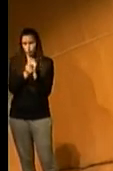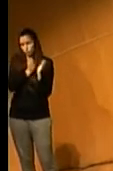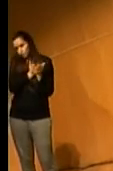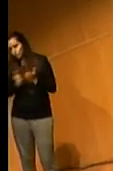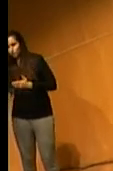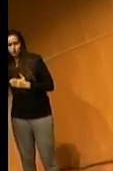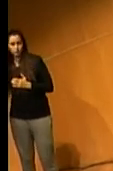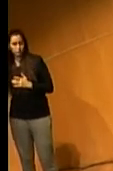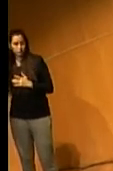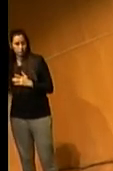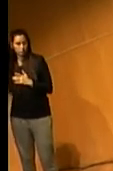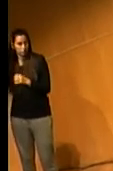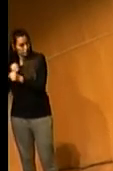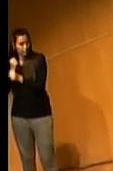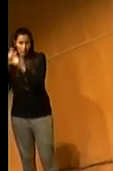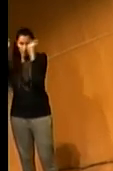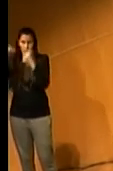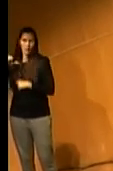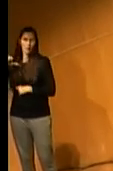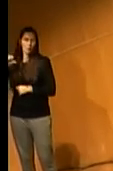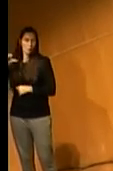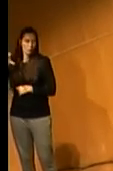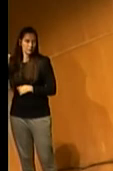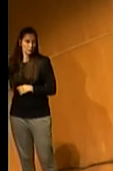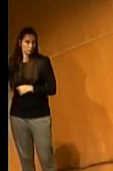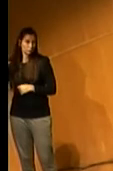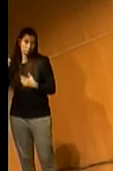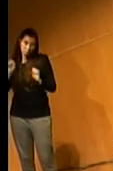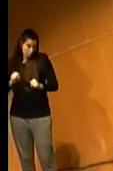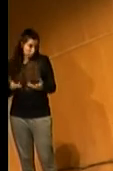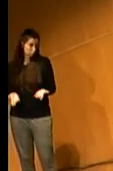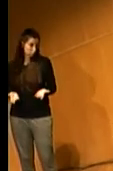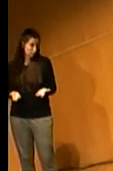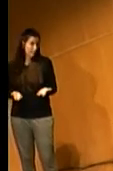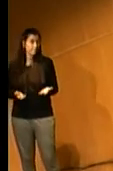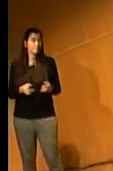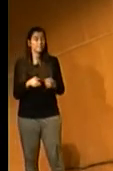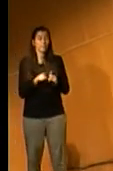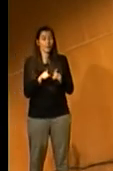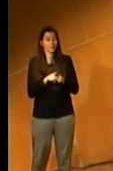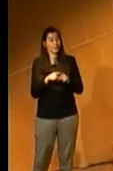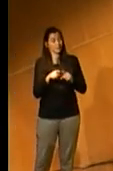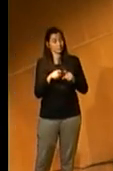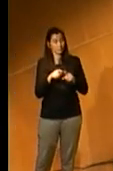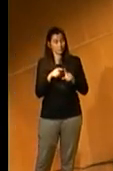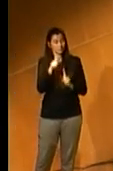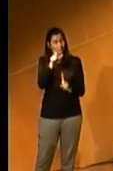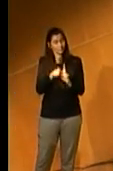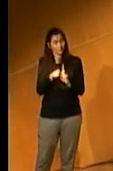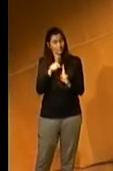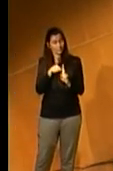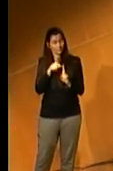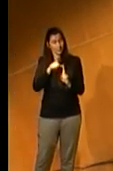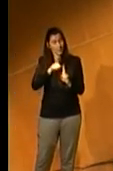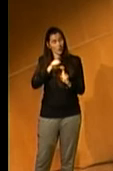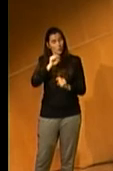C'est une personne qui va être entre les enseignants, qui sont eux formés à l'art de la pédagogie, qui